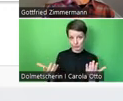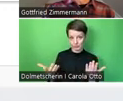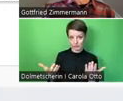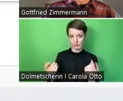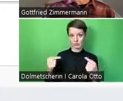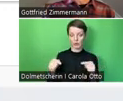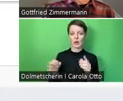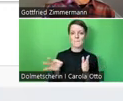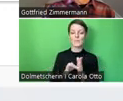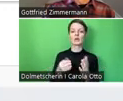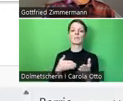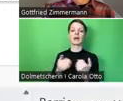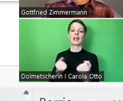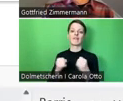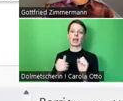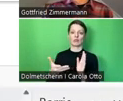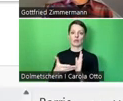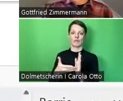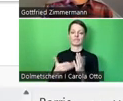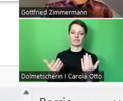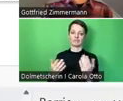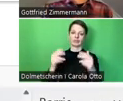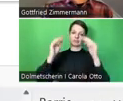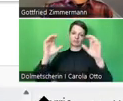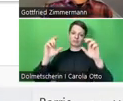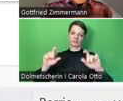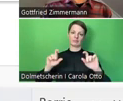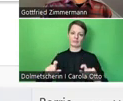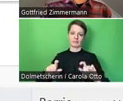der Punkt Barrierefreiheit überprüfen.